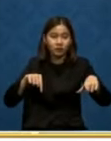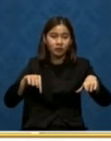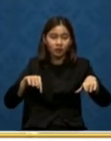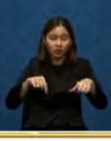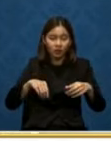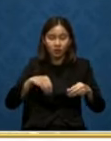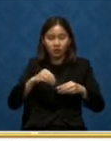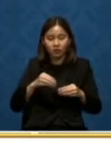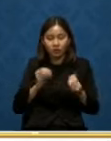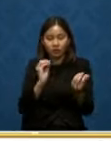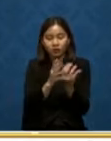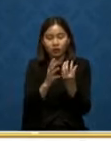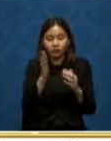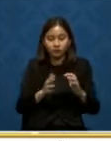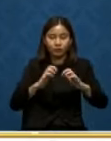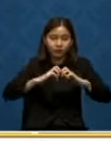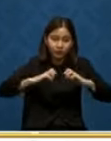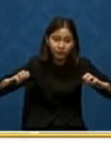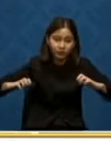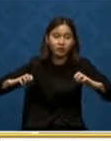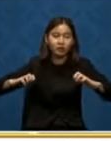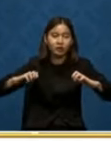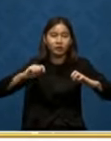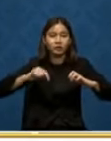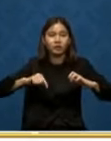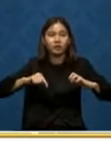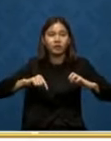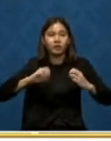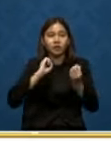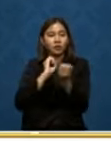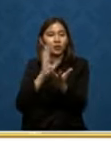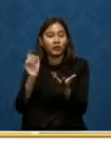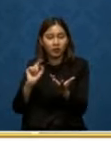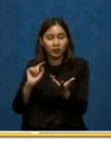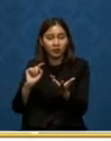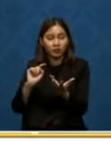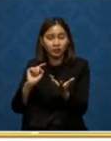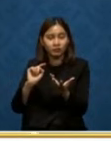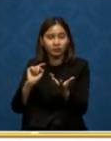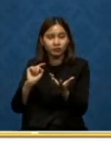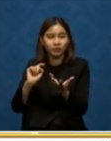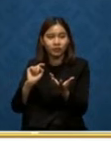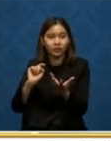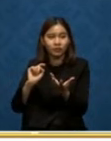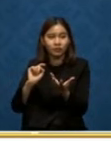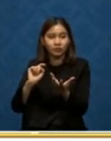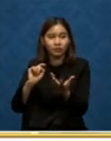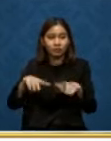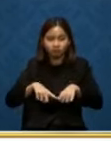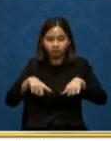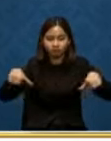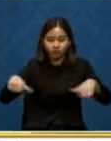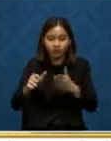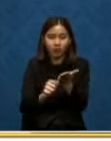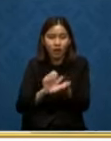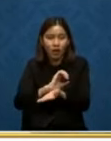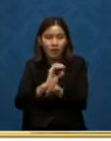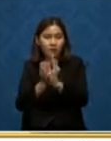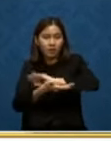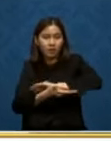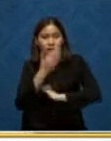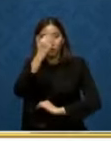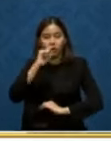พืชเศรษฐกิจตัวใหม่ก็คือทุเรียนเขาจะประสบปัญหาในเรื่องของการปรับพื้นที่ทันทีโดยเจ้า